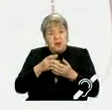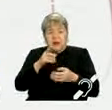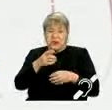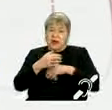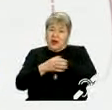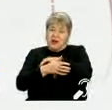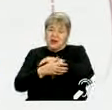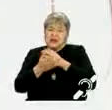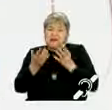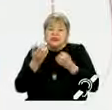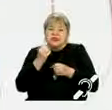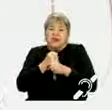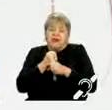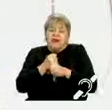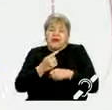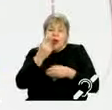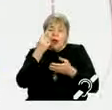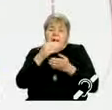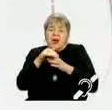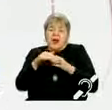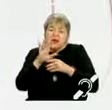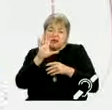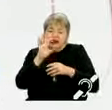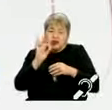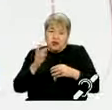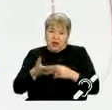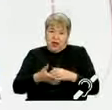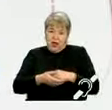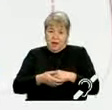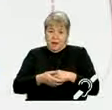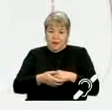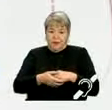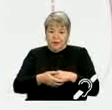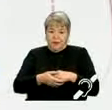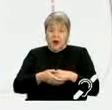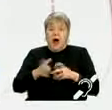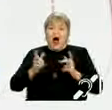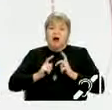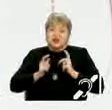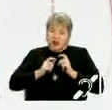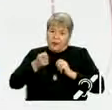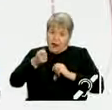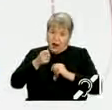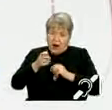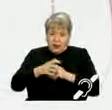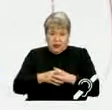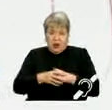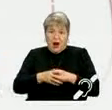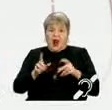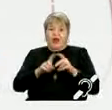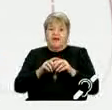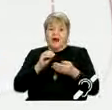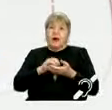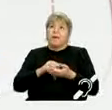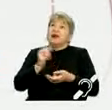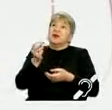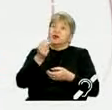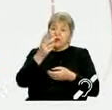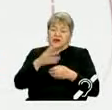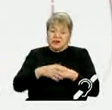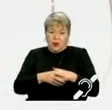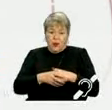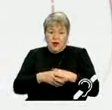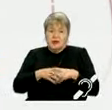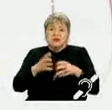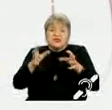cu 1.500.000? Ce să faci cu aia? Deci le așteptați. Da, ca pe Dumnezeu. Orice este bun ce ne dau. Numai să ne